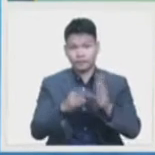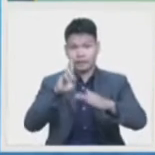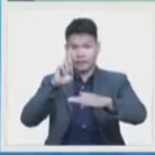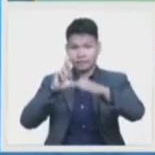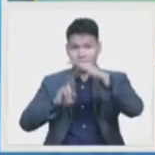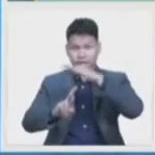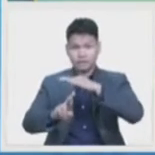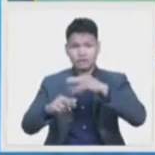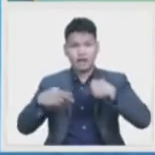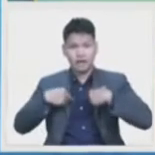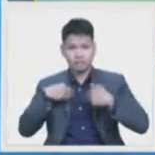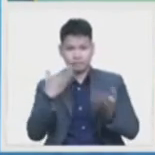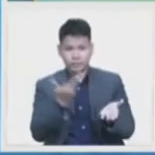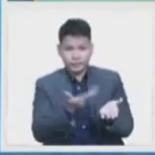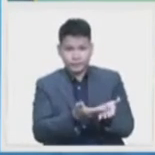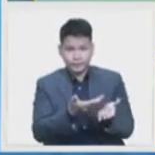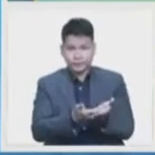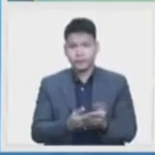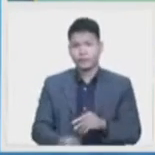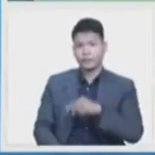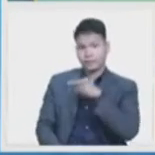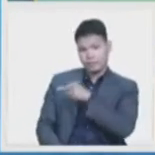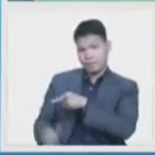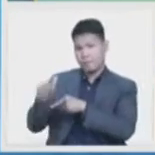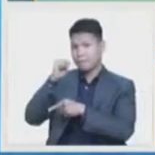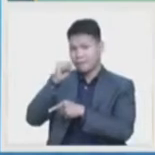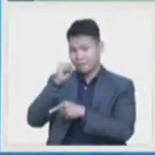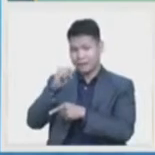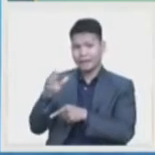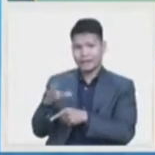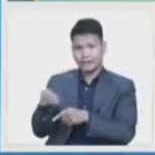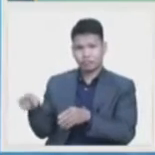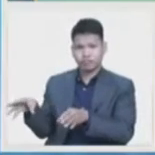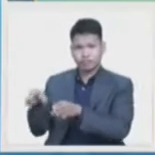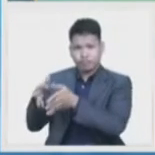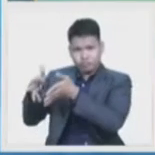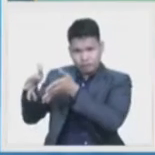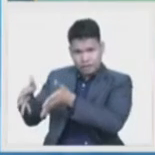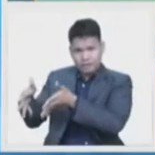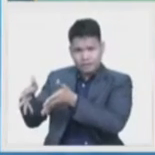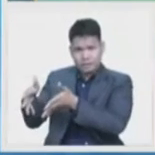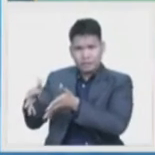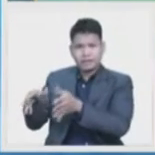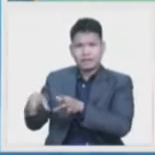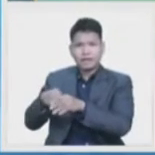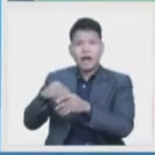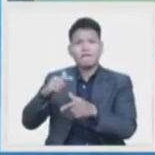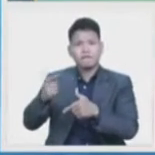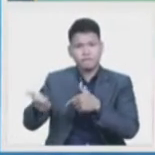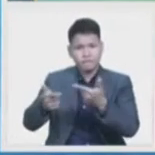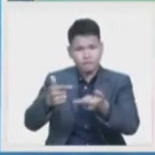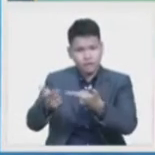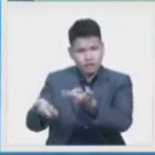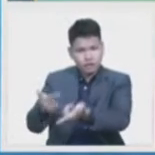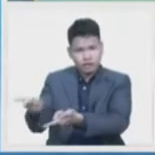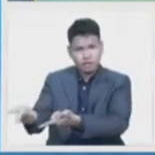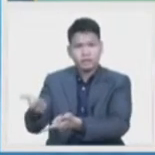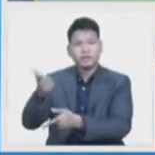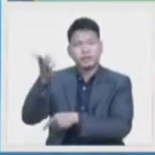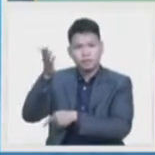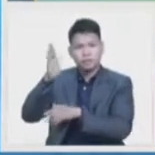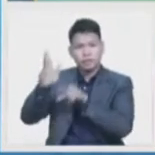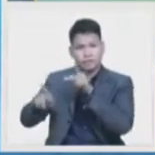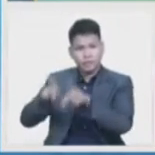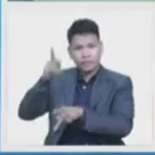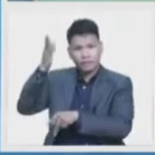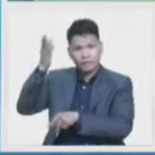kita nga ang babay ug ang iyang salin mga katauhan, kaliwatan sa katauhan sa Dios. Duha ka babay gisgutan